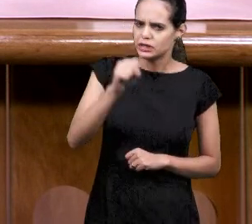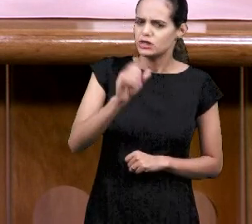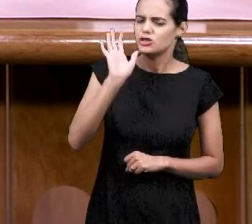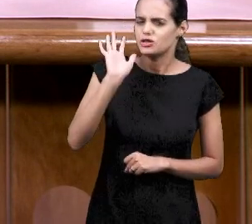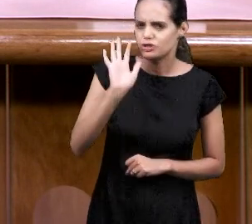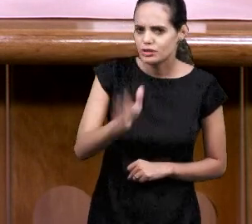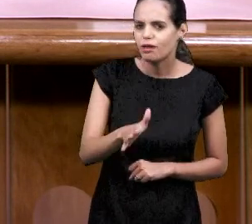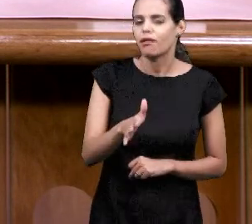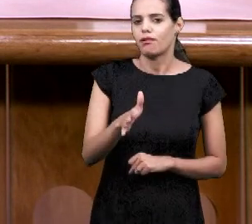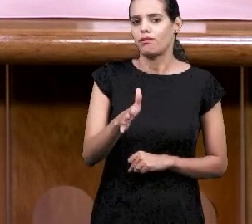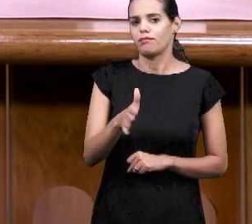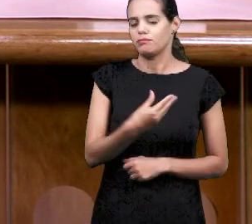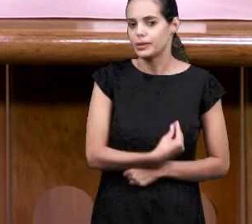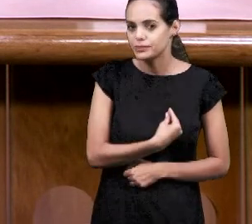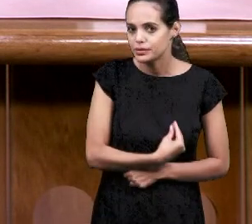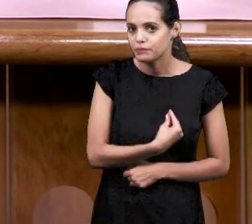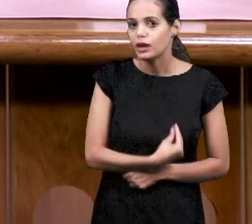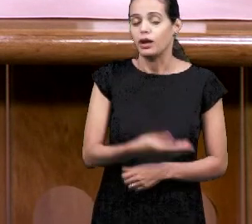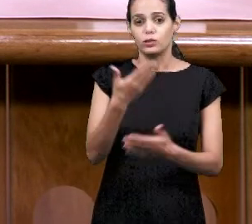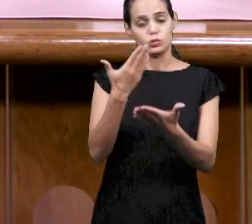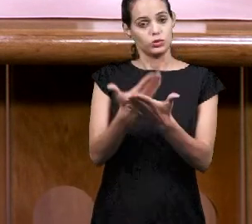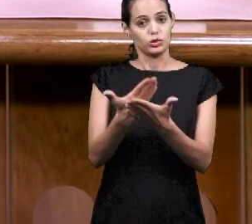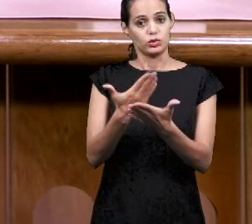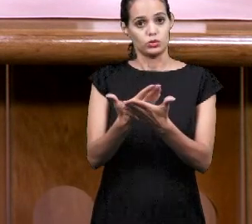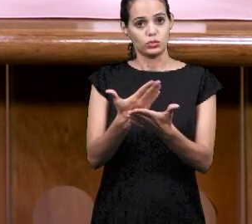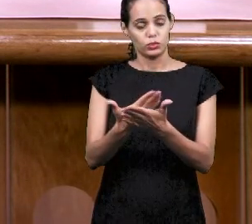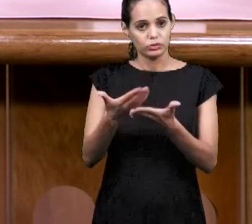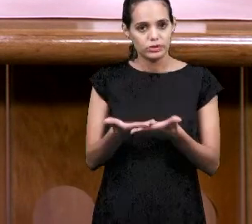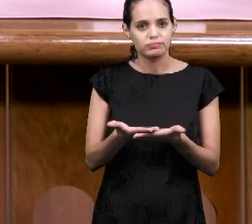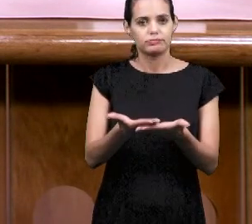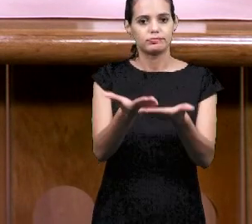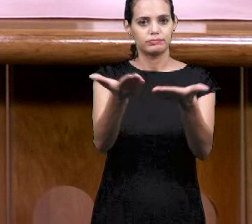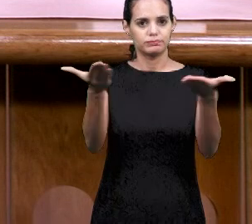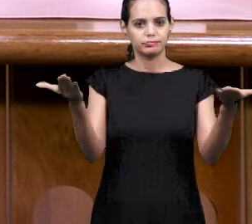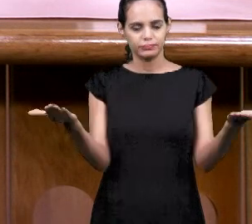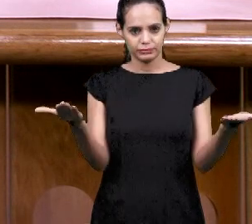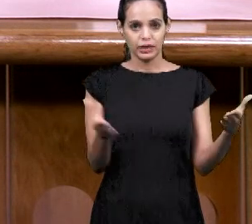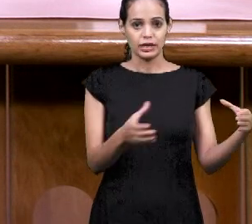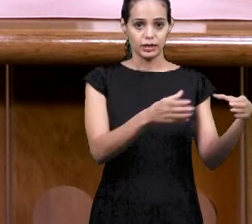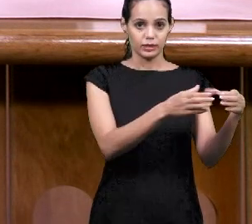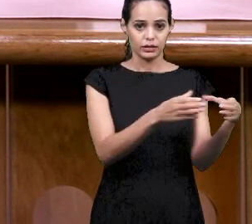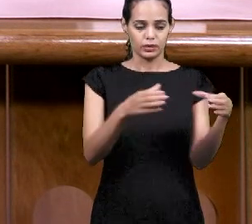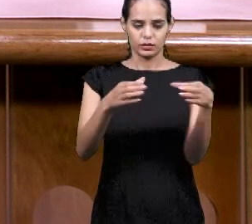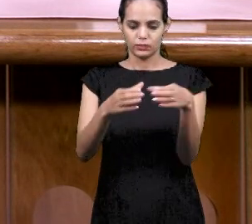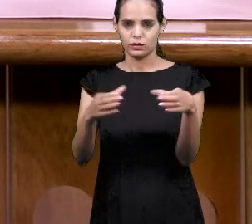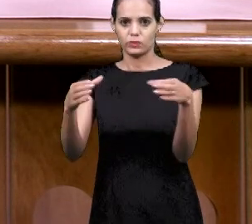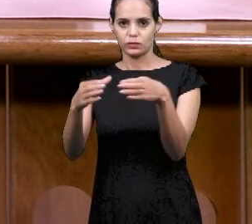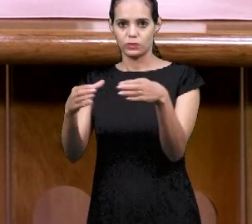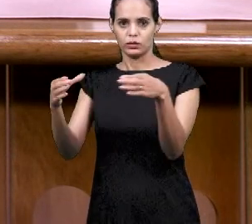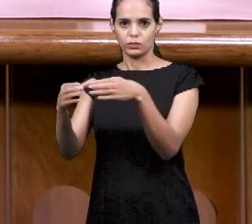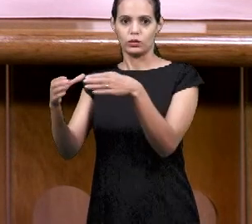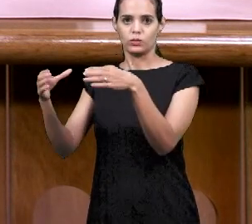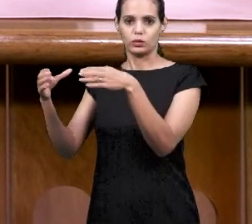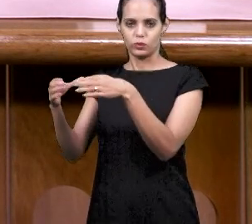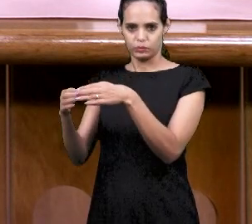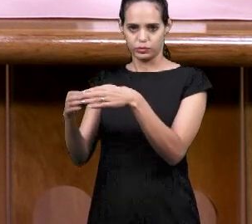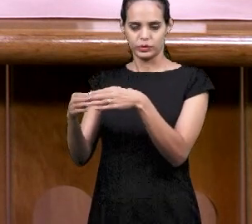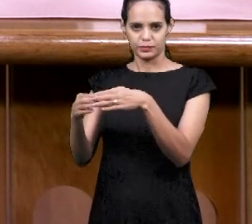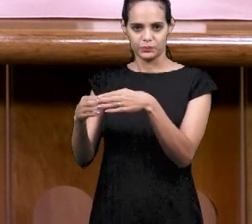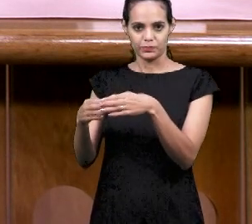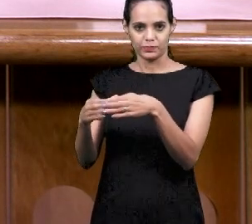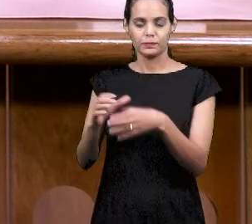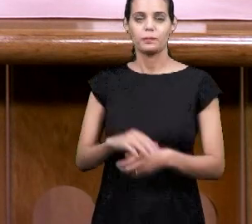classe d'adolescent, et 15 ans, il laisse la classe d'adolescent et entre dans la classe des jeunes. Nous allons donc prier au